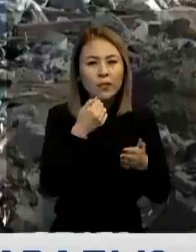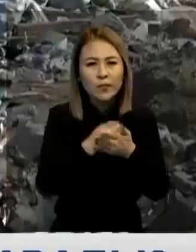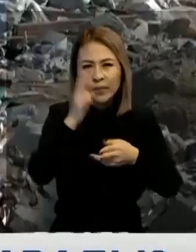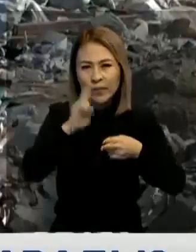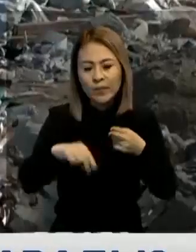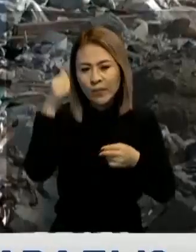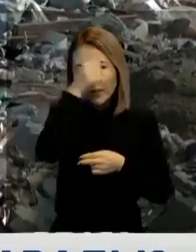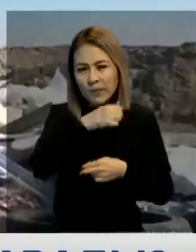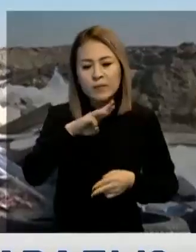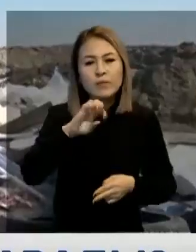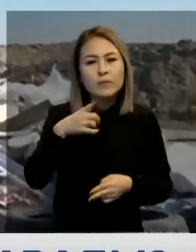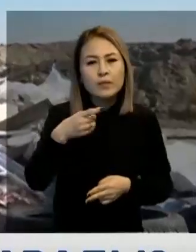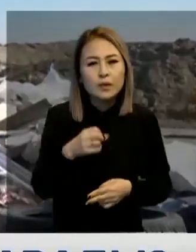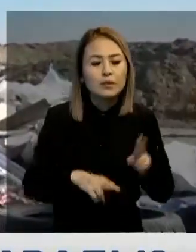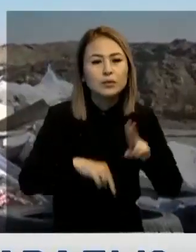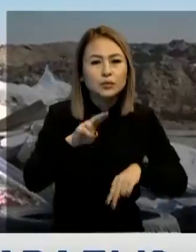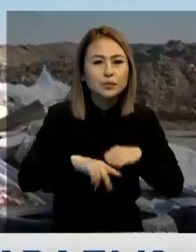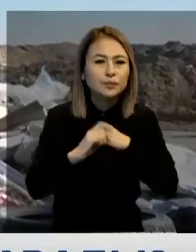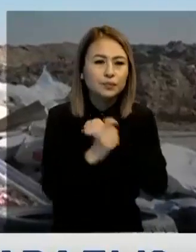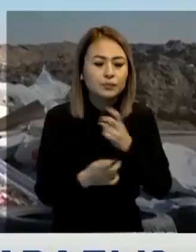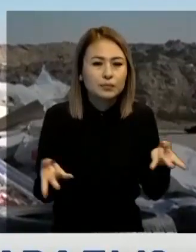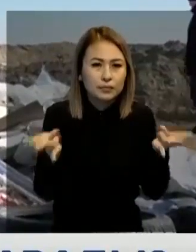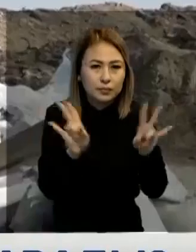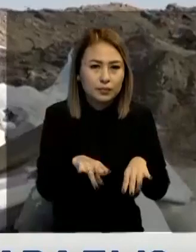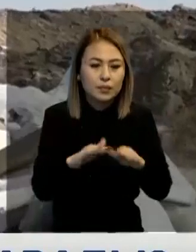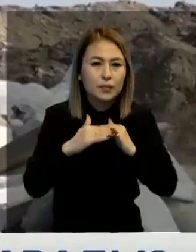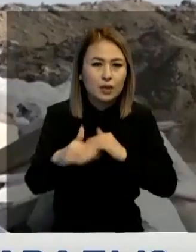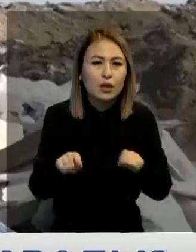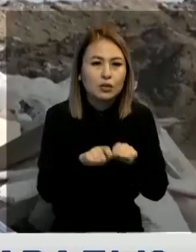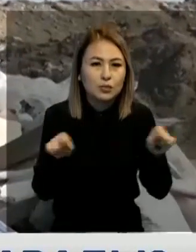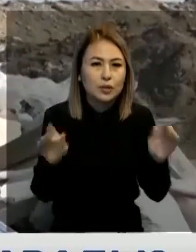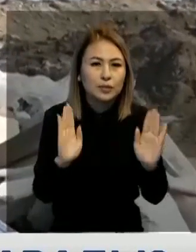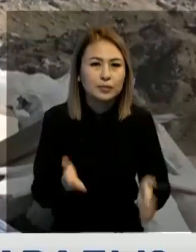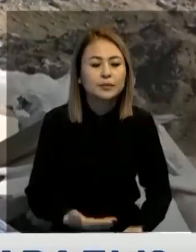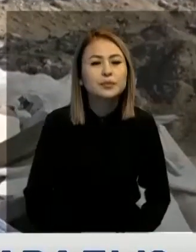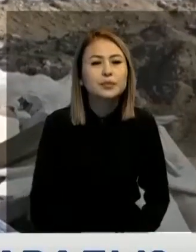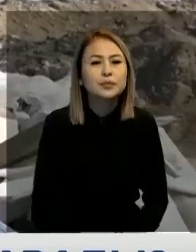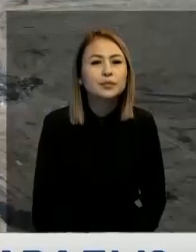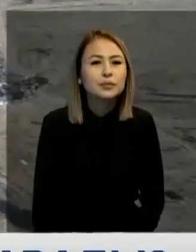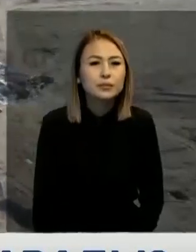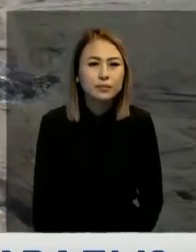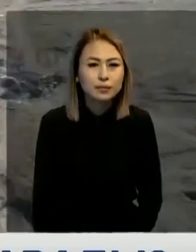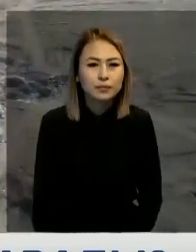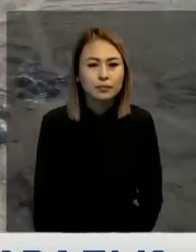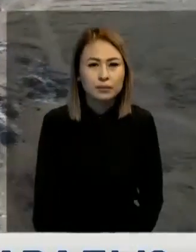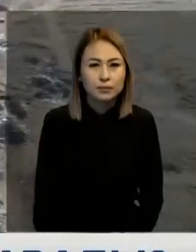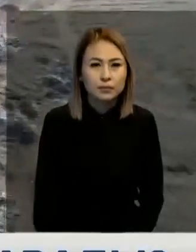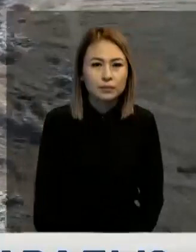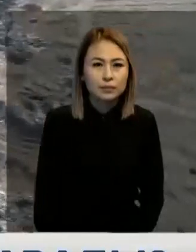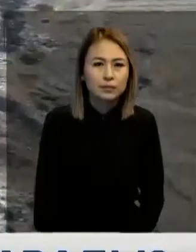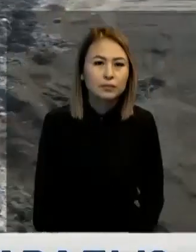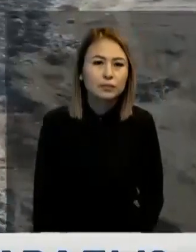Теңге ауылының шығыс бөлігінде құрылыс қалдықтарын төгетін полигон ашылмақ. Әйгерім Ашықбаева, Ринат Дүсілиев, Маңғыстау облысы, хабар